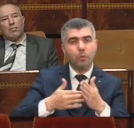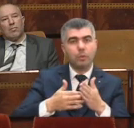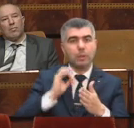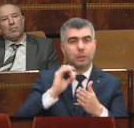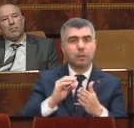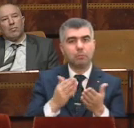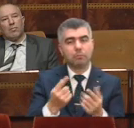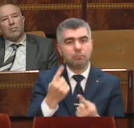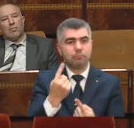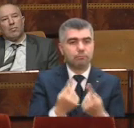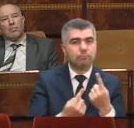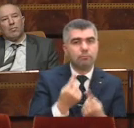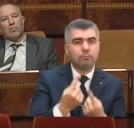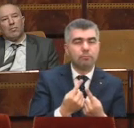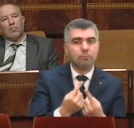تتعدى